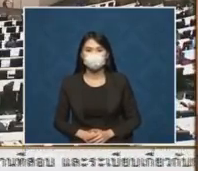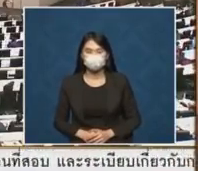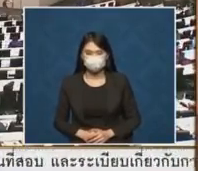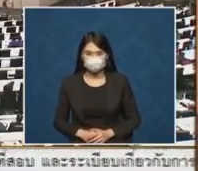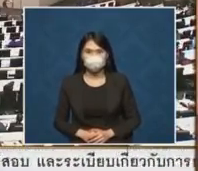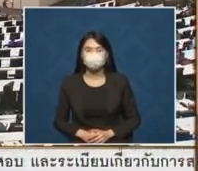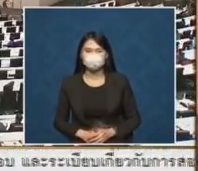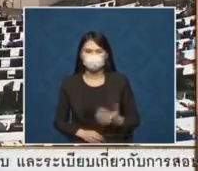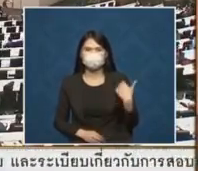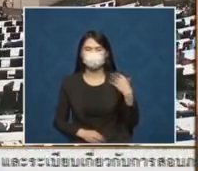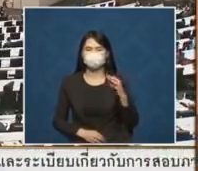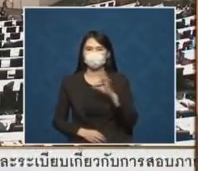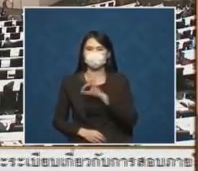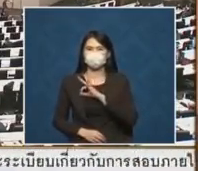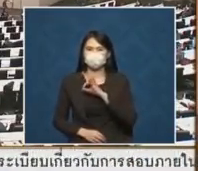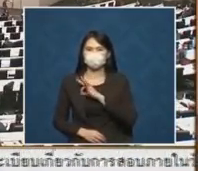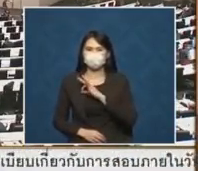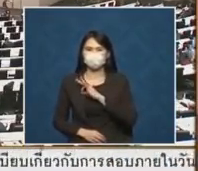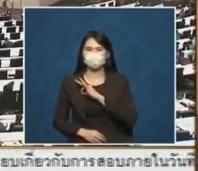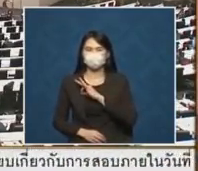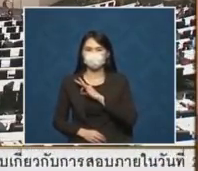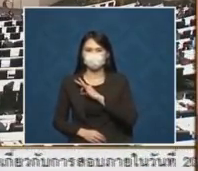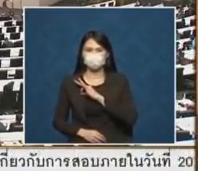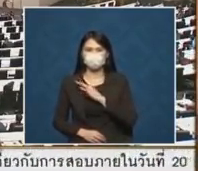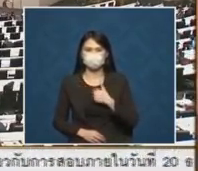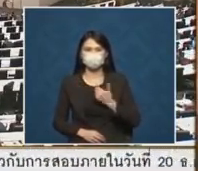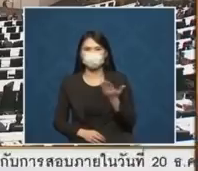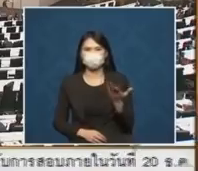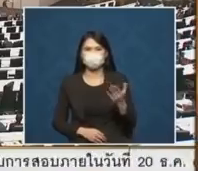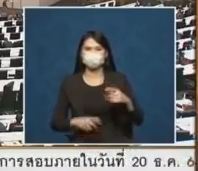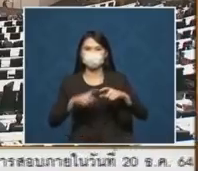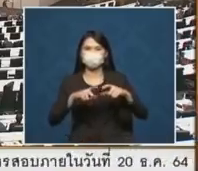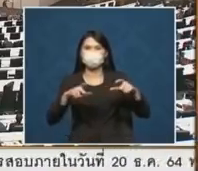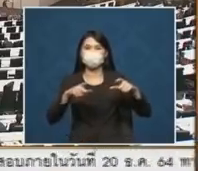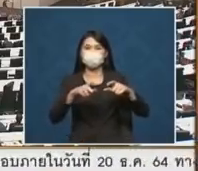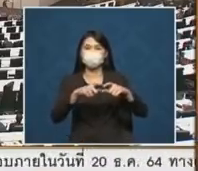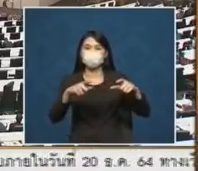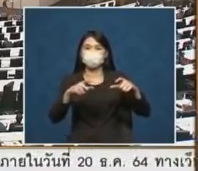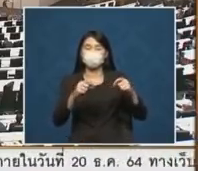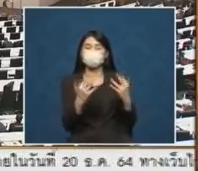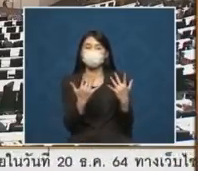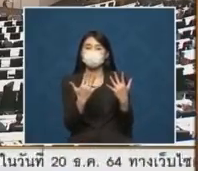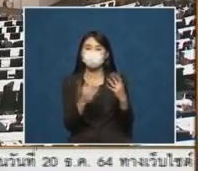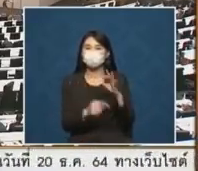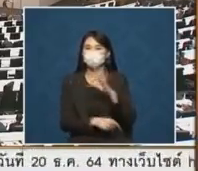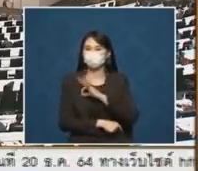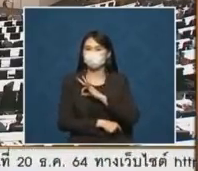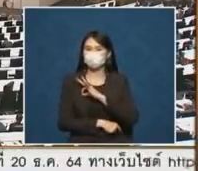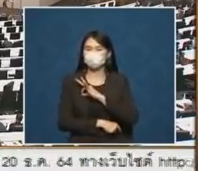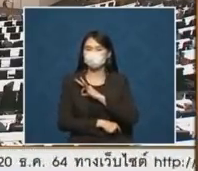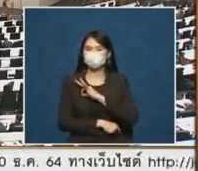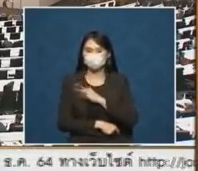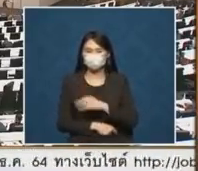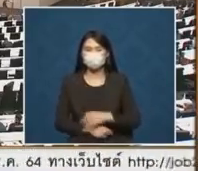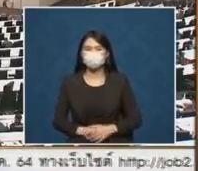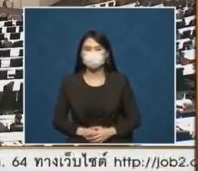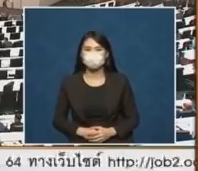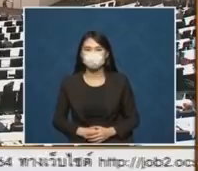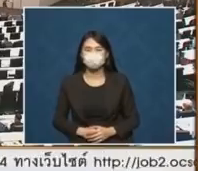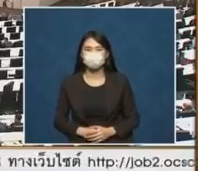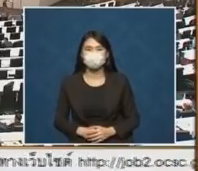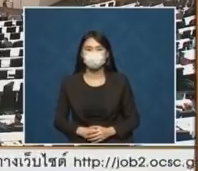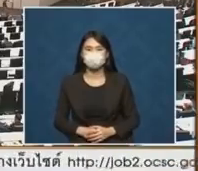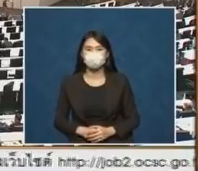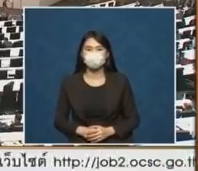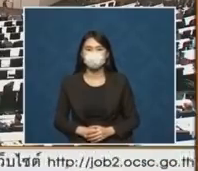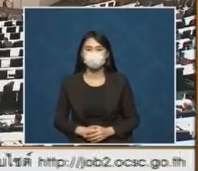โมงเช้าแล้วนะครับแล้วเรื่องนี้เนี่ยจริงๆเนี่ยต้องบอกว่าเป็นความรับผิดชอบของรัฐบาลจริงๆพี่ปองเพราะว่าร ั ฐบาลมีเสียงข้างมากในสภ